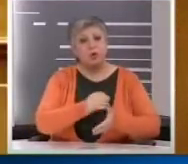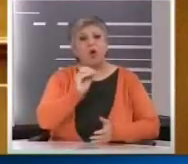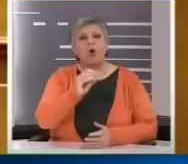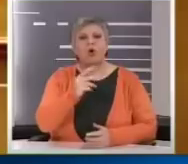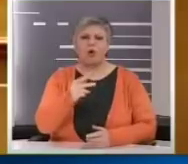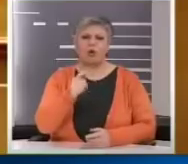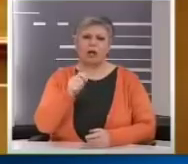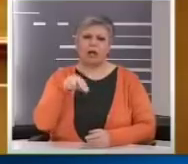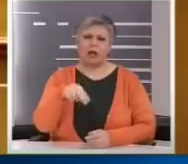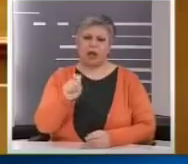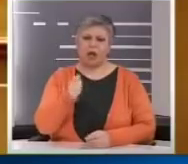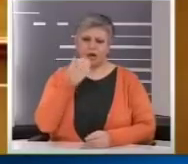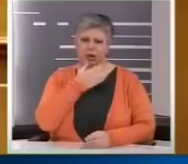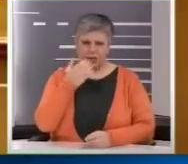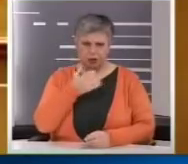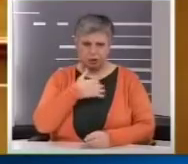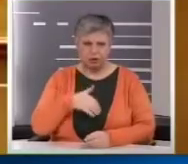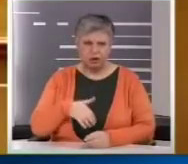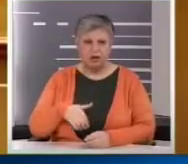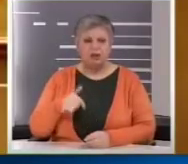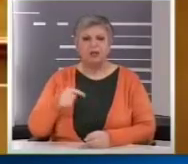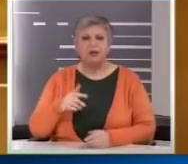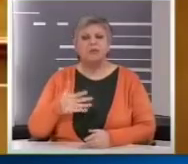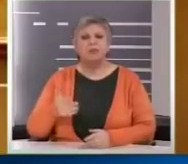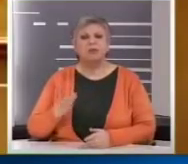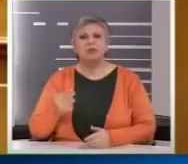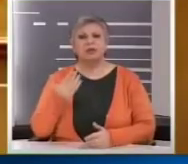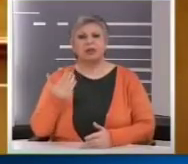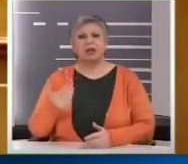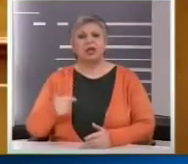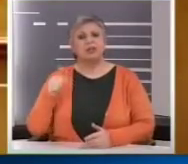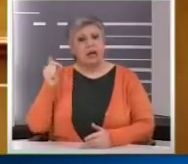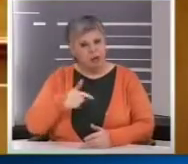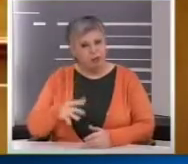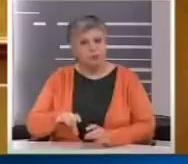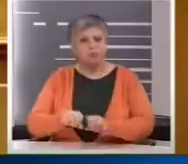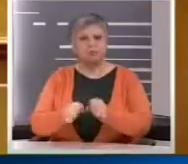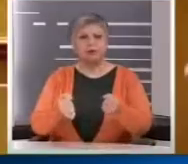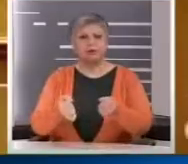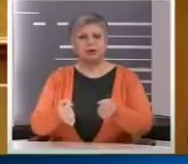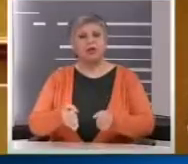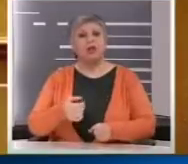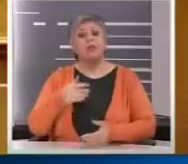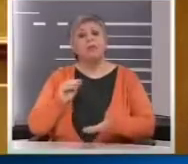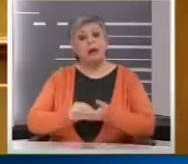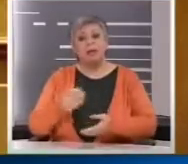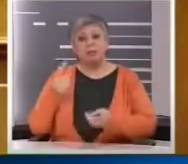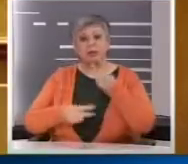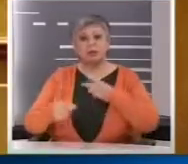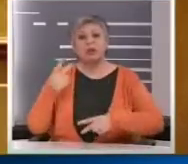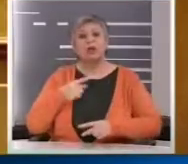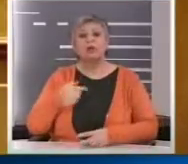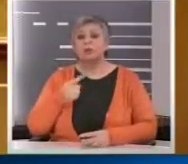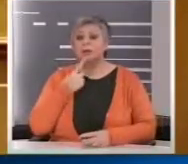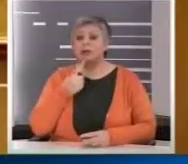υπόλοιπα. Και τον οποίο τον διώξαμε και σπάσαμε ένα μηχανισμό. Μας κατηγορείτε γιατί αποκαλύψαμε ότι κάποια άτομα